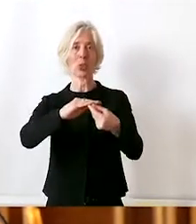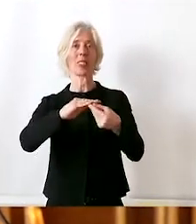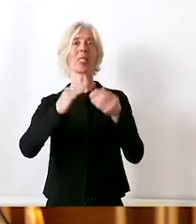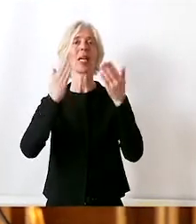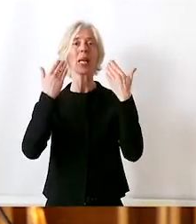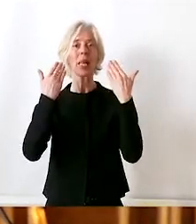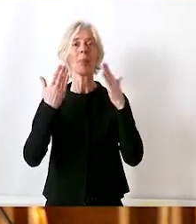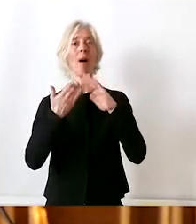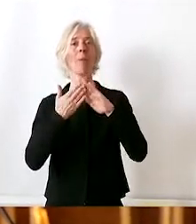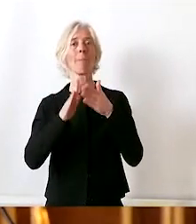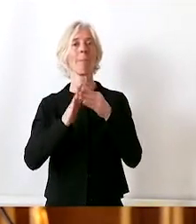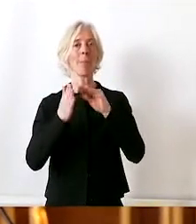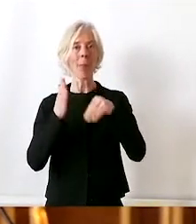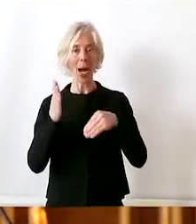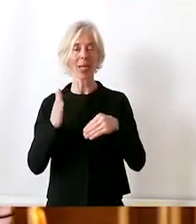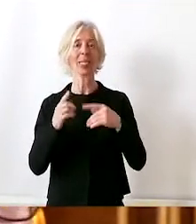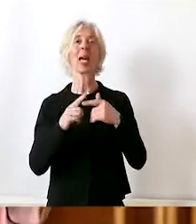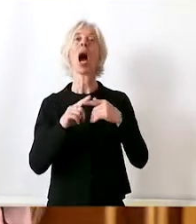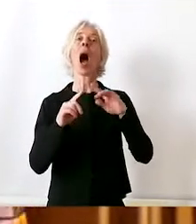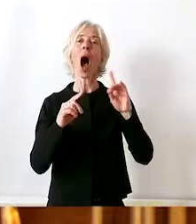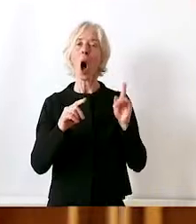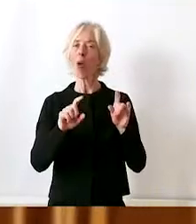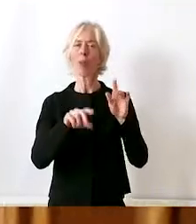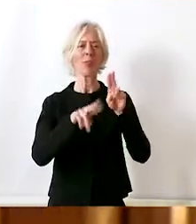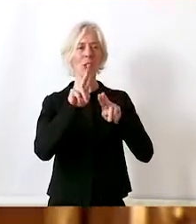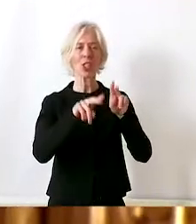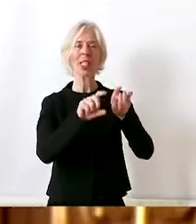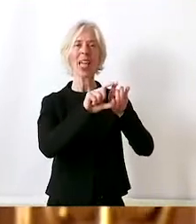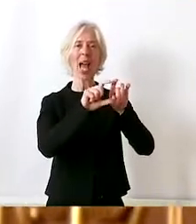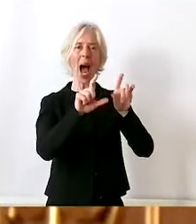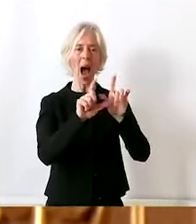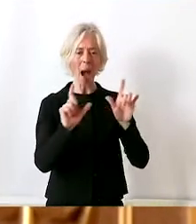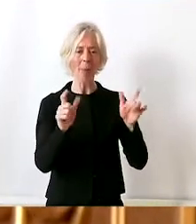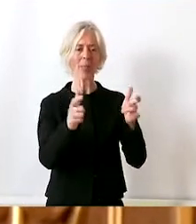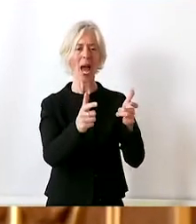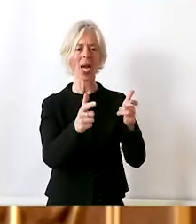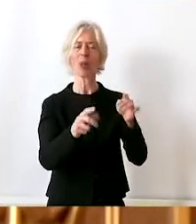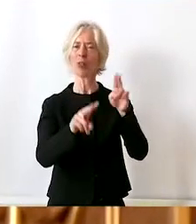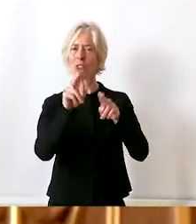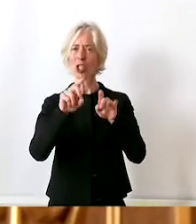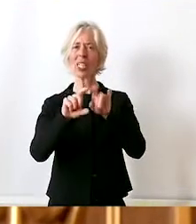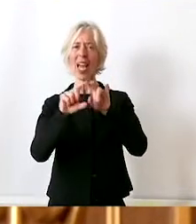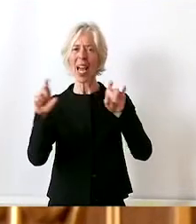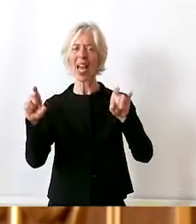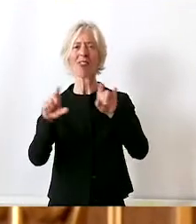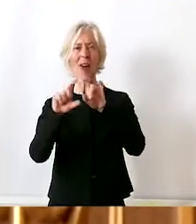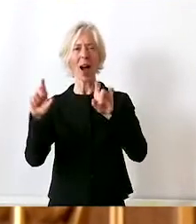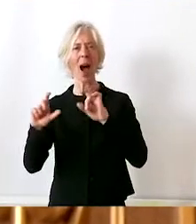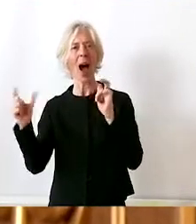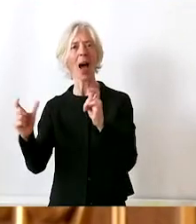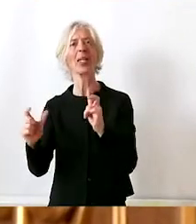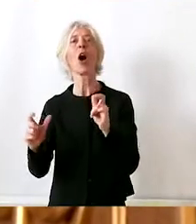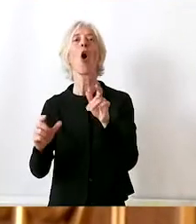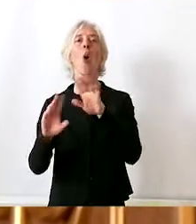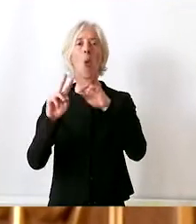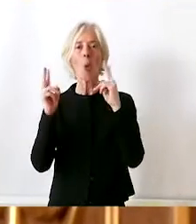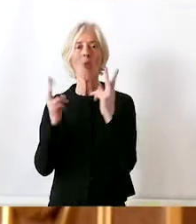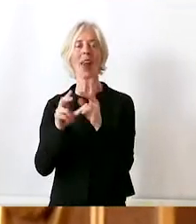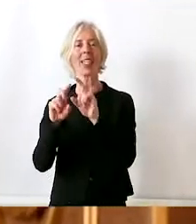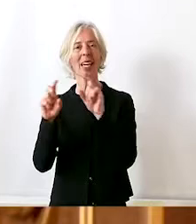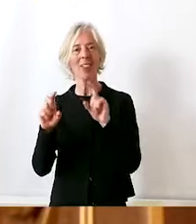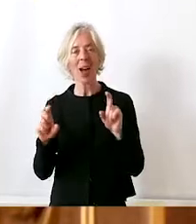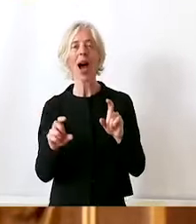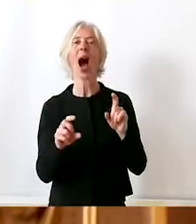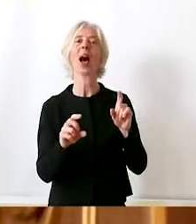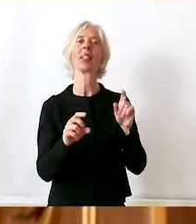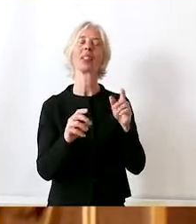und Kollegen im Fachreferat, im Umweltreferat, die viel Fachwissen eingebracht haben mit den Themen Bilanzierung. Und ich darf auch